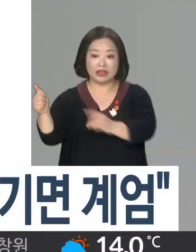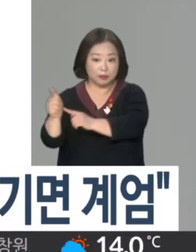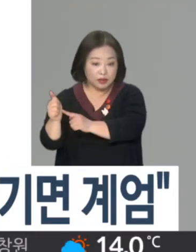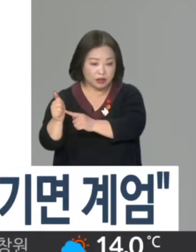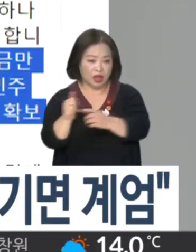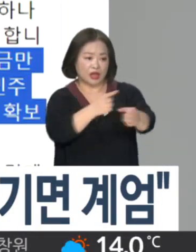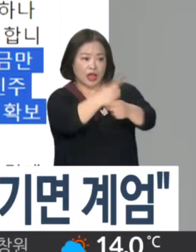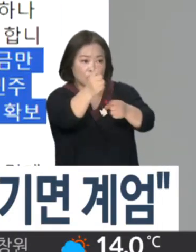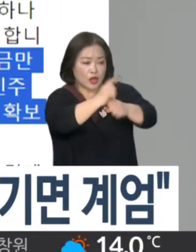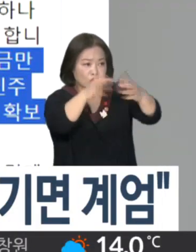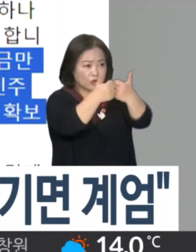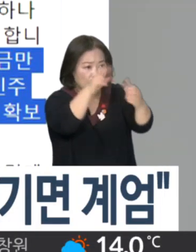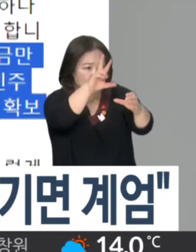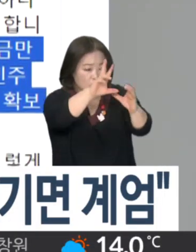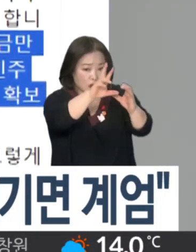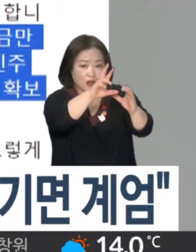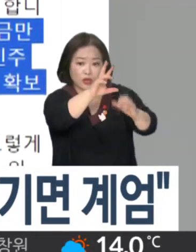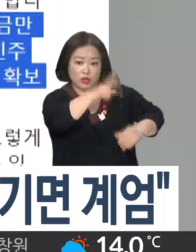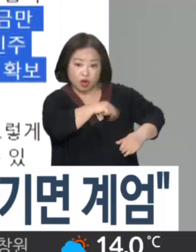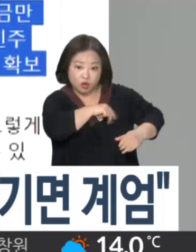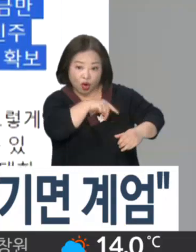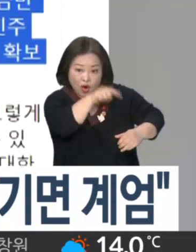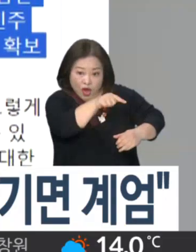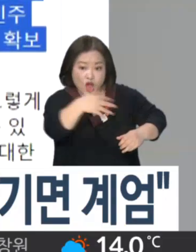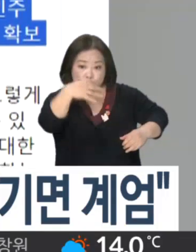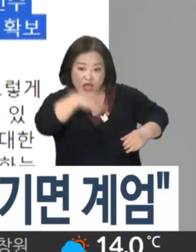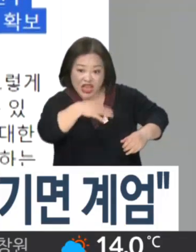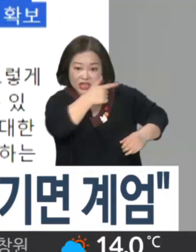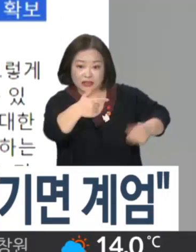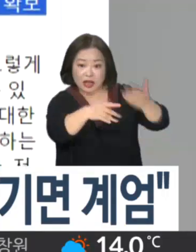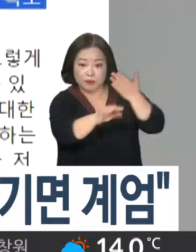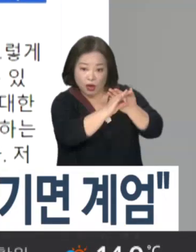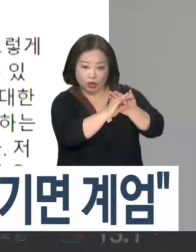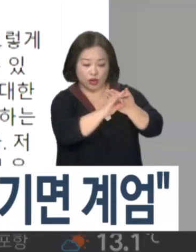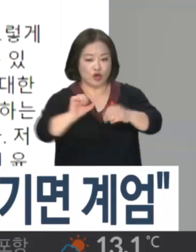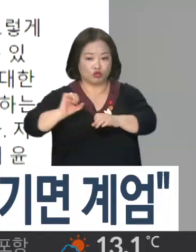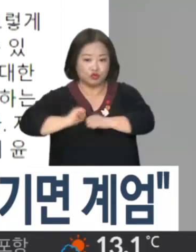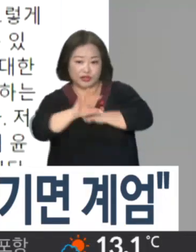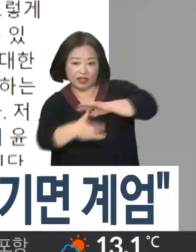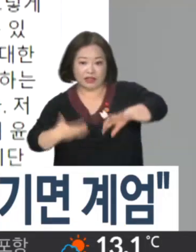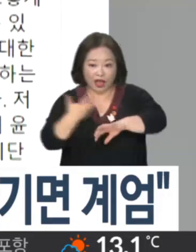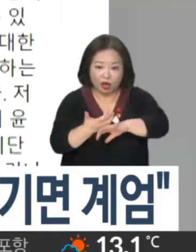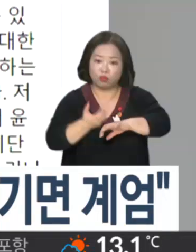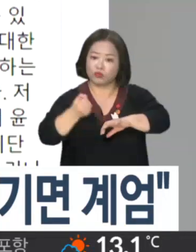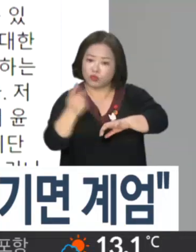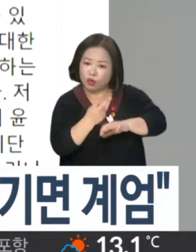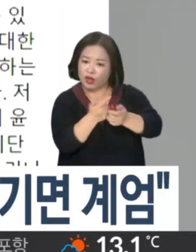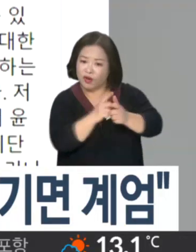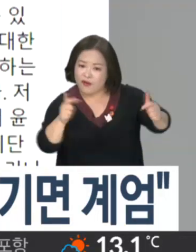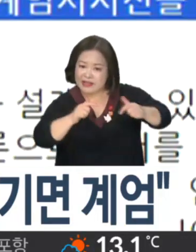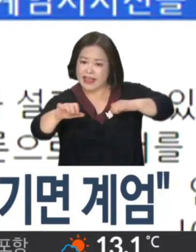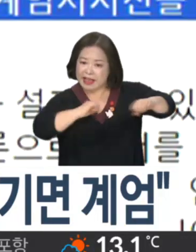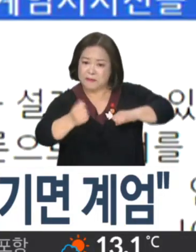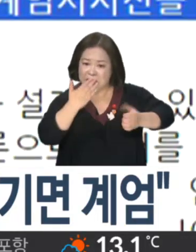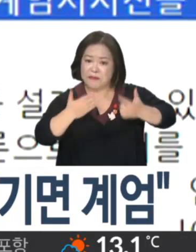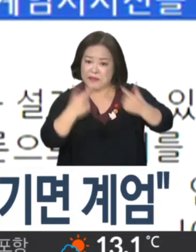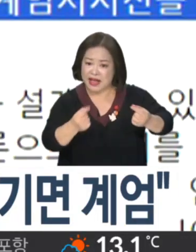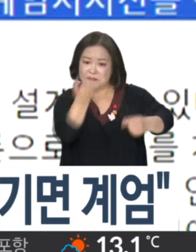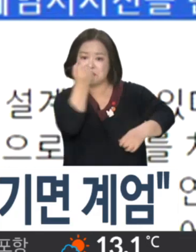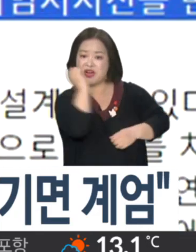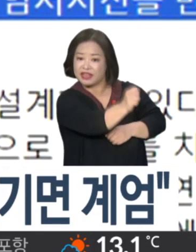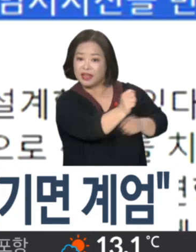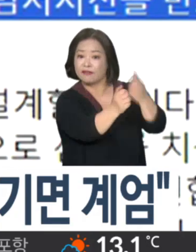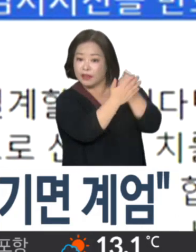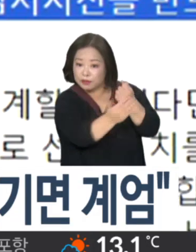개을 선포하고 독재를 강화하려 할 것이라고 주장했습니다 당내 강경파로 분류되는 김혜원은 민주당의